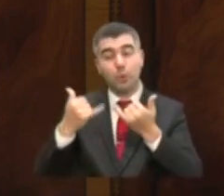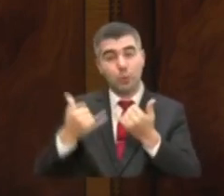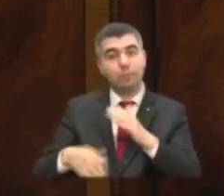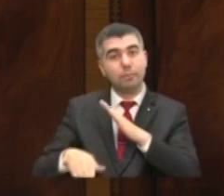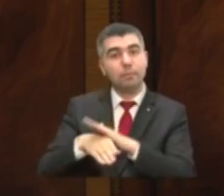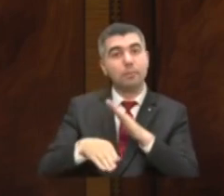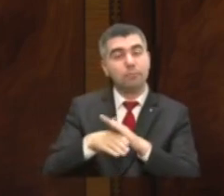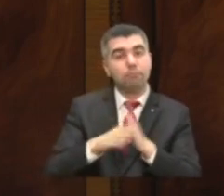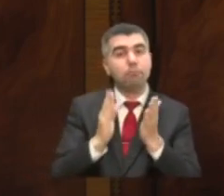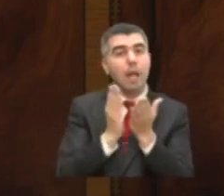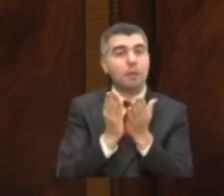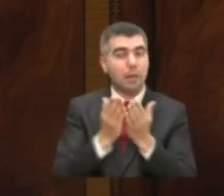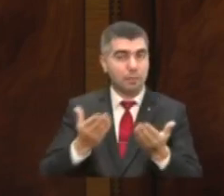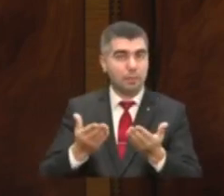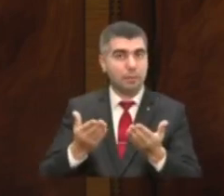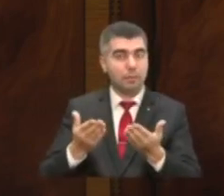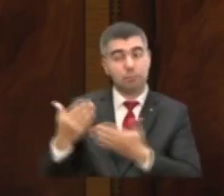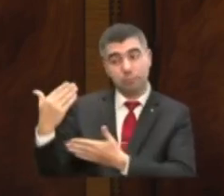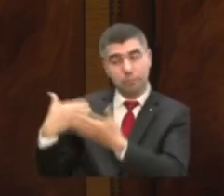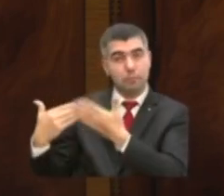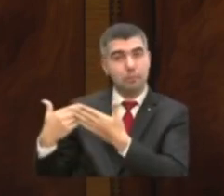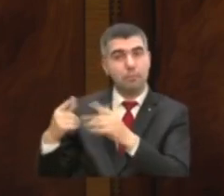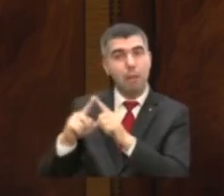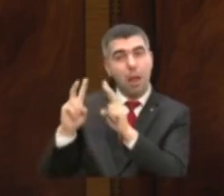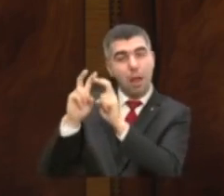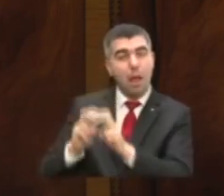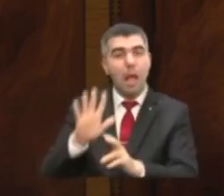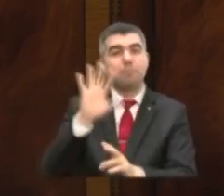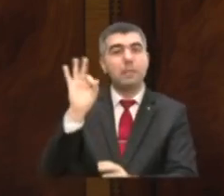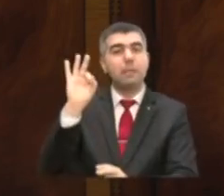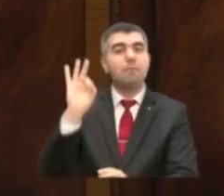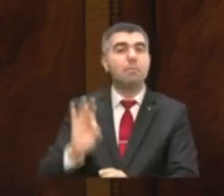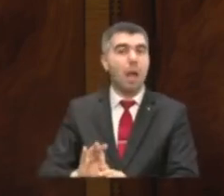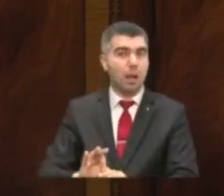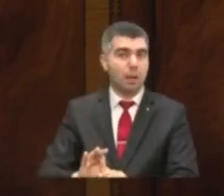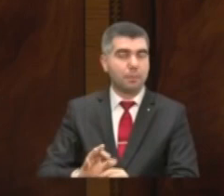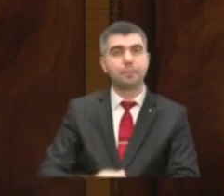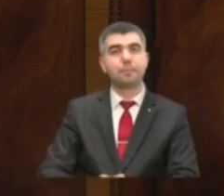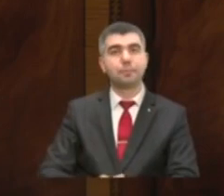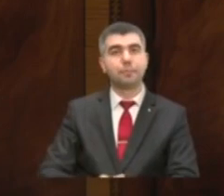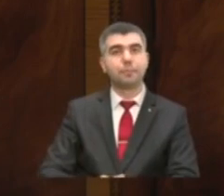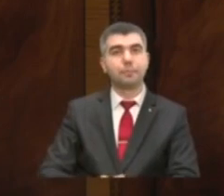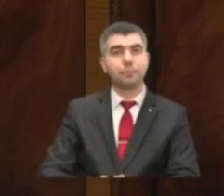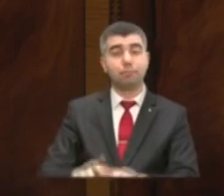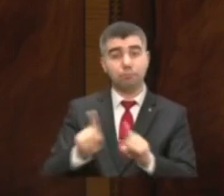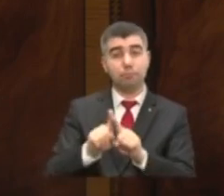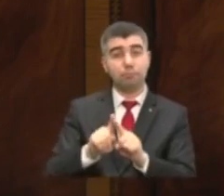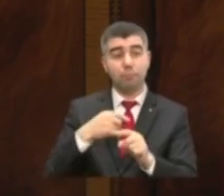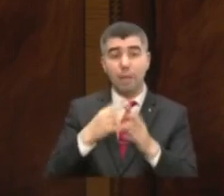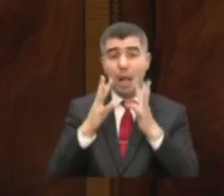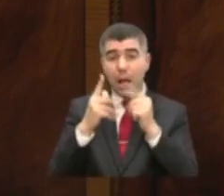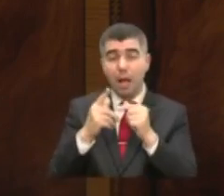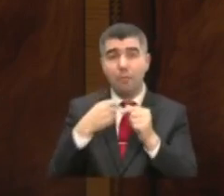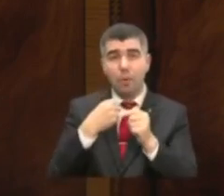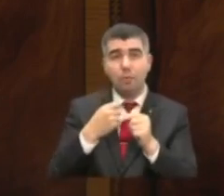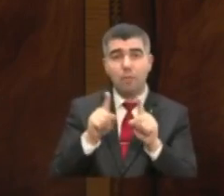ولكن منذ ذلك الحين إلى اليوم قلصنا ب 50% تقريبا، وهذا واحد رقم معتبر نكرهوش. احنا غدا